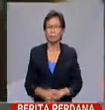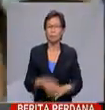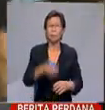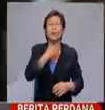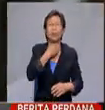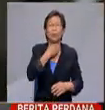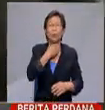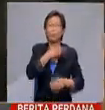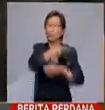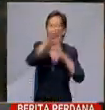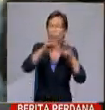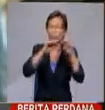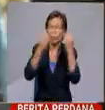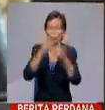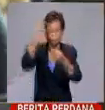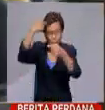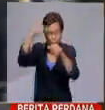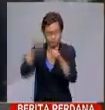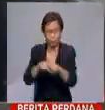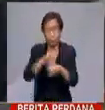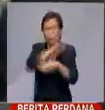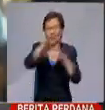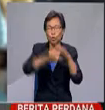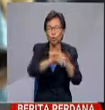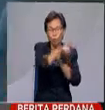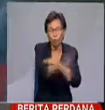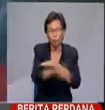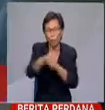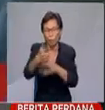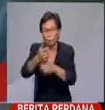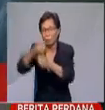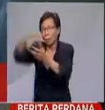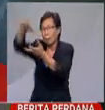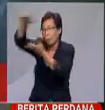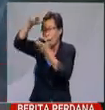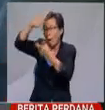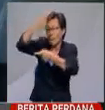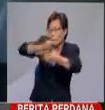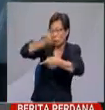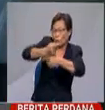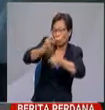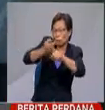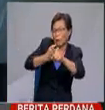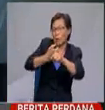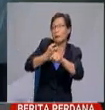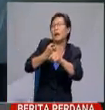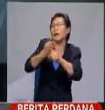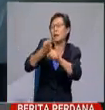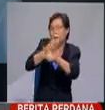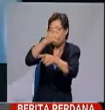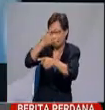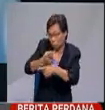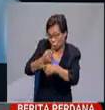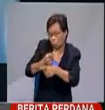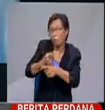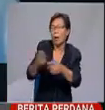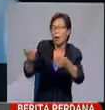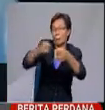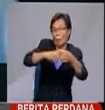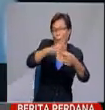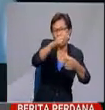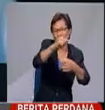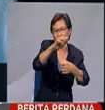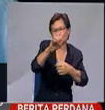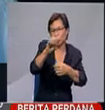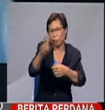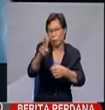Di Ipoh, rata-rata masyarakat juga setuju agar semua pihak mendapatkan maklumat yang sahih daripada sumber yang betul mengenai wabak coronavirus.